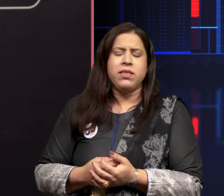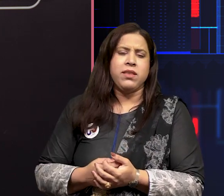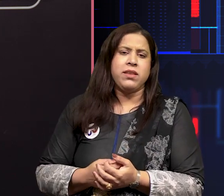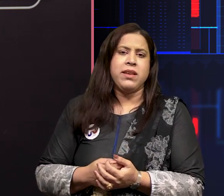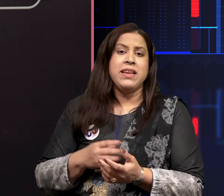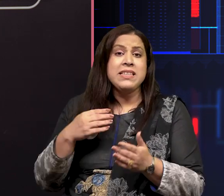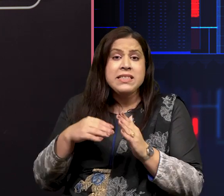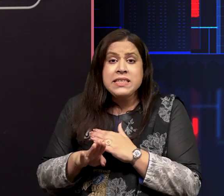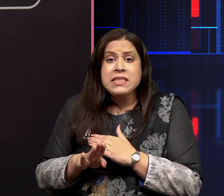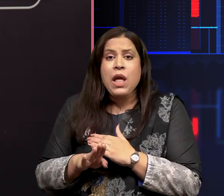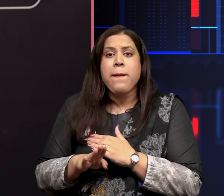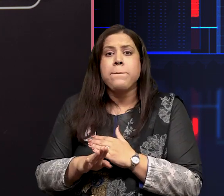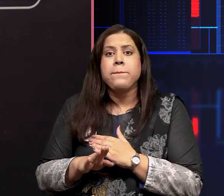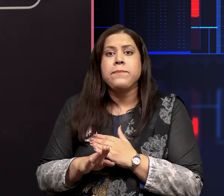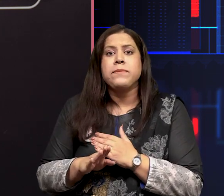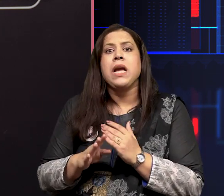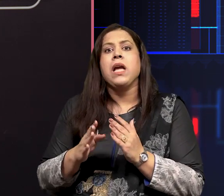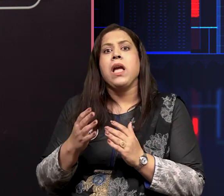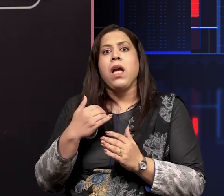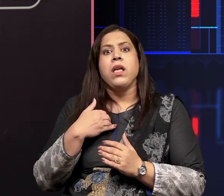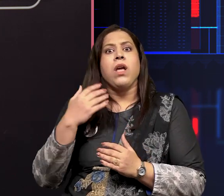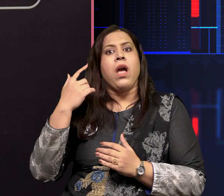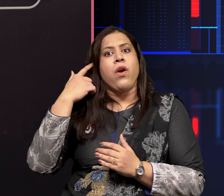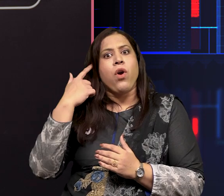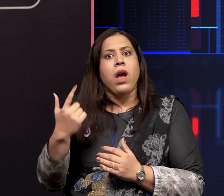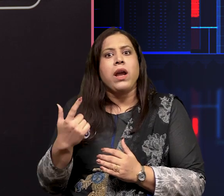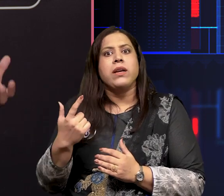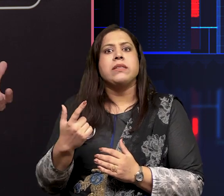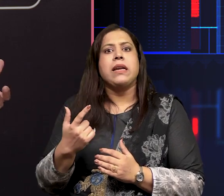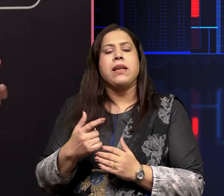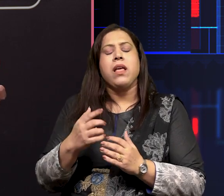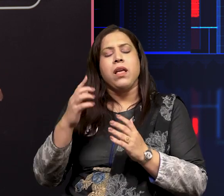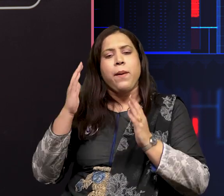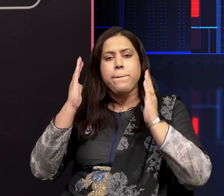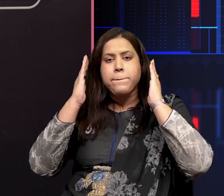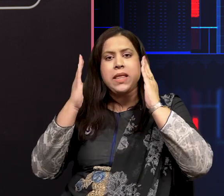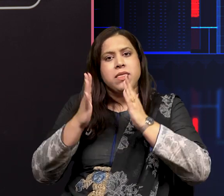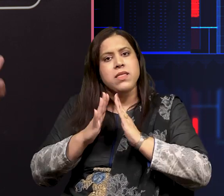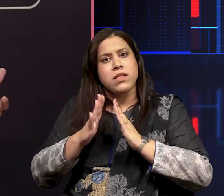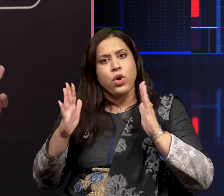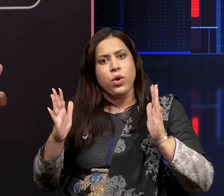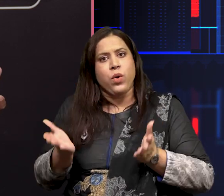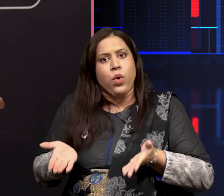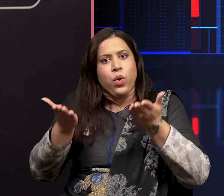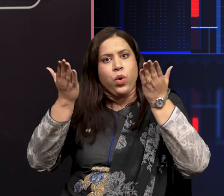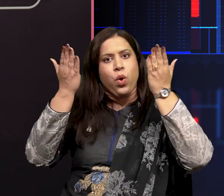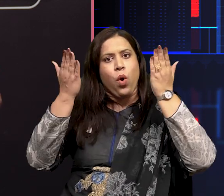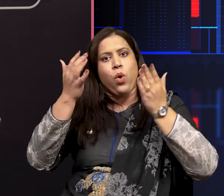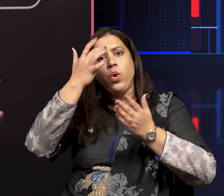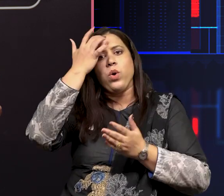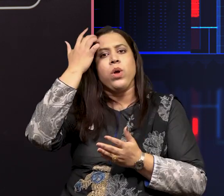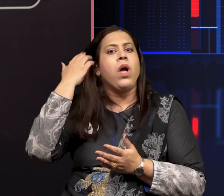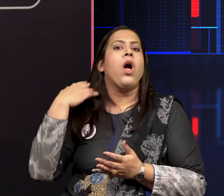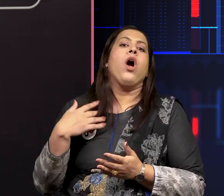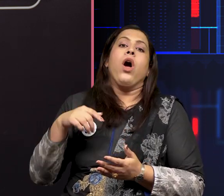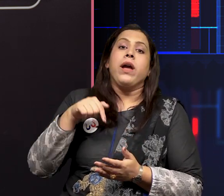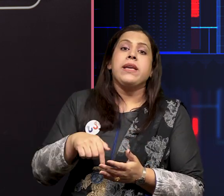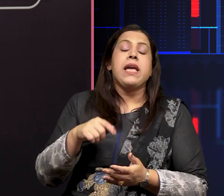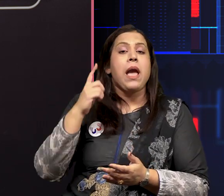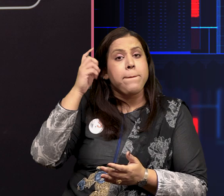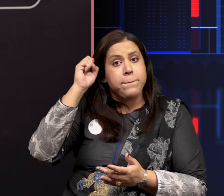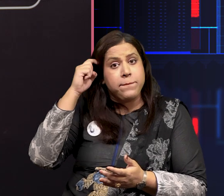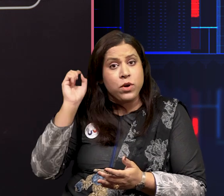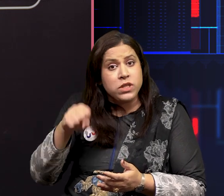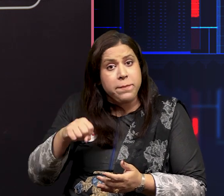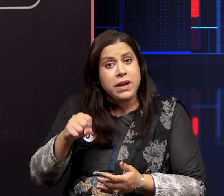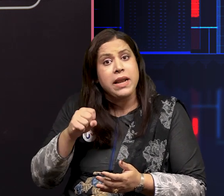जिसमें आई हैव विटनेस्ड दिस काइंड ऑफ इमेंस ग्रोथ, इमेंस पॉसिबिलिटी। और ये पॉसिबिलिटी मैं सोचता